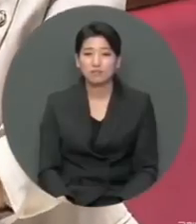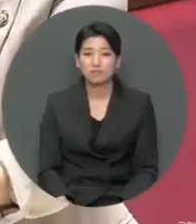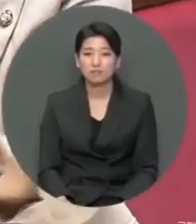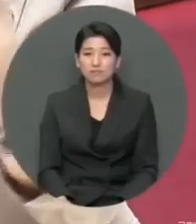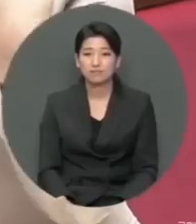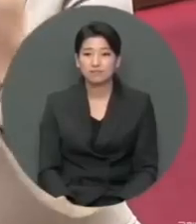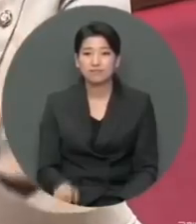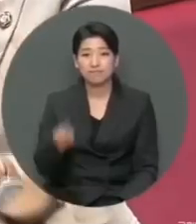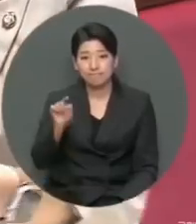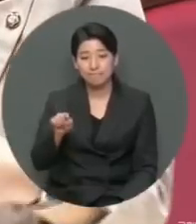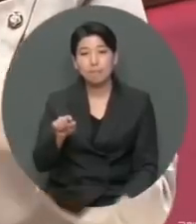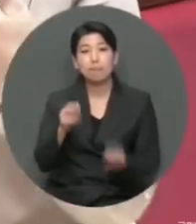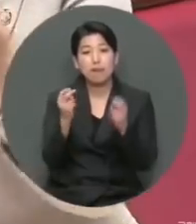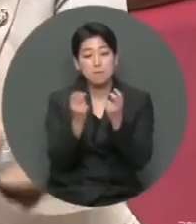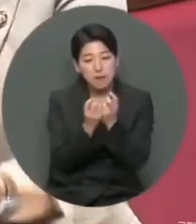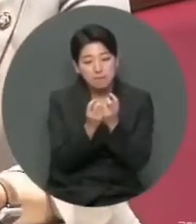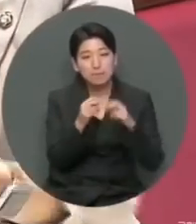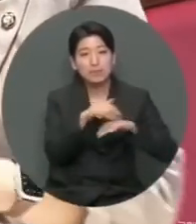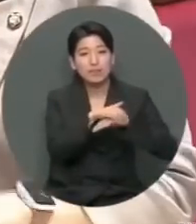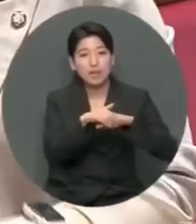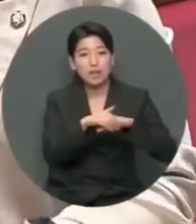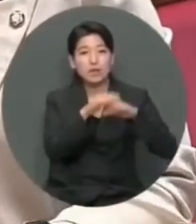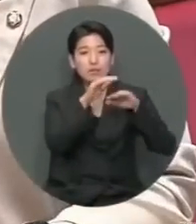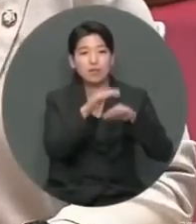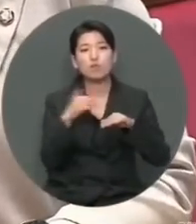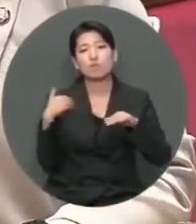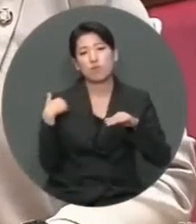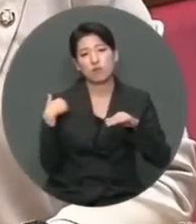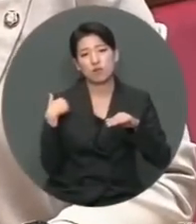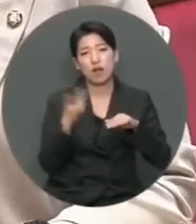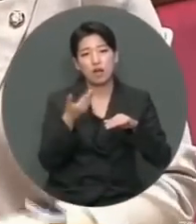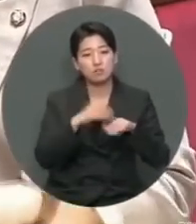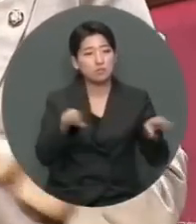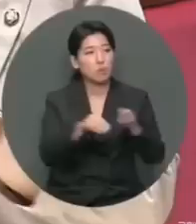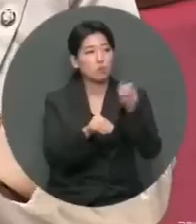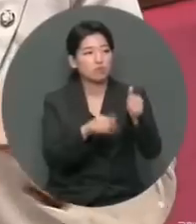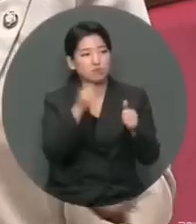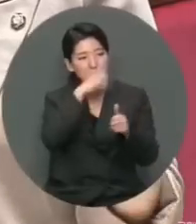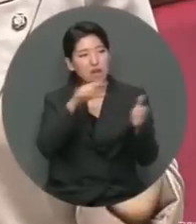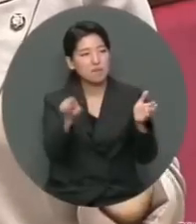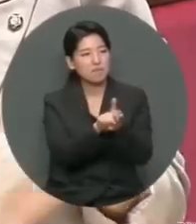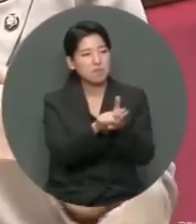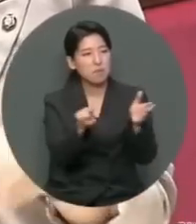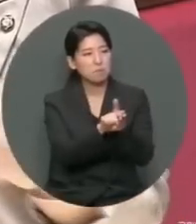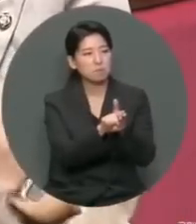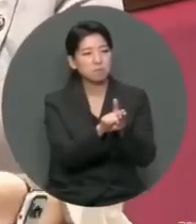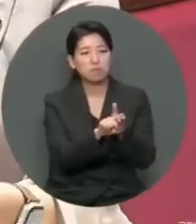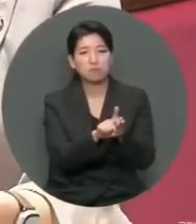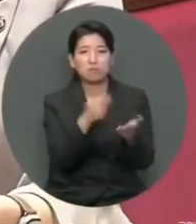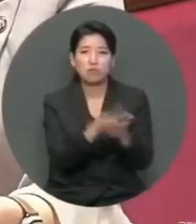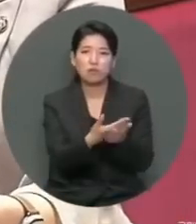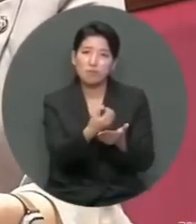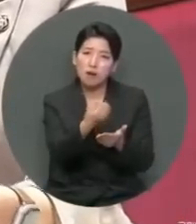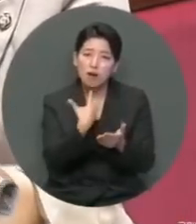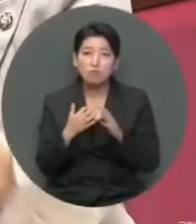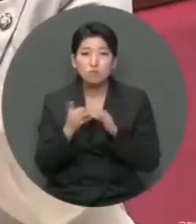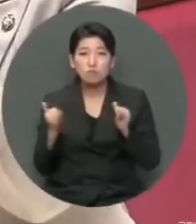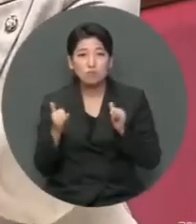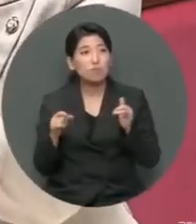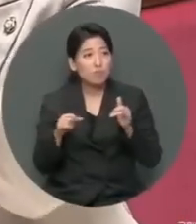어떤 방법인지 계획인지 내막도 알 수 없는 그냥 총리님의 말 한마디만 믿고 국민들이 다 안심할 수 있느냐 그것은 아니기